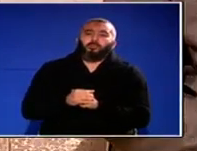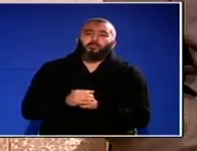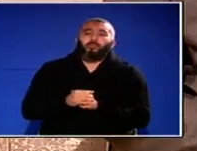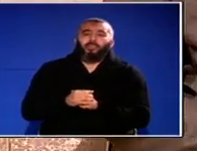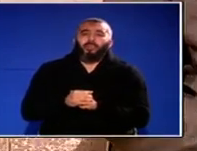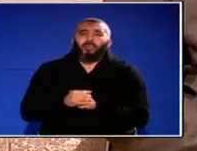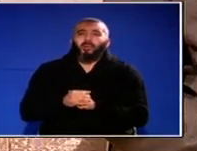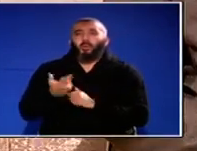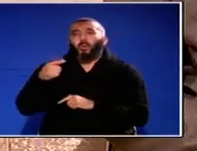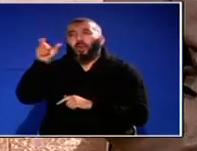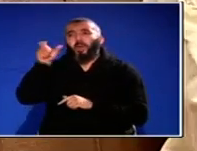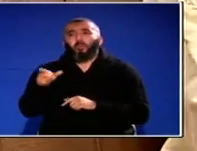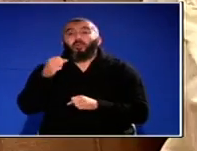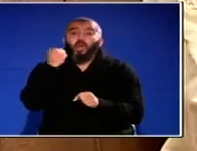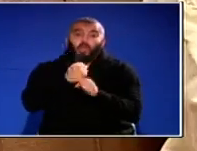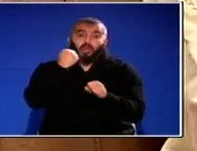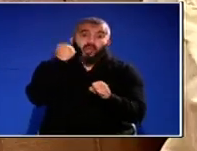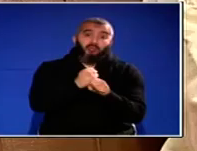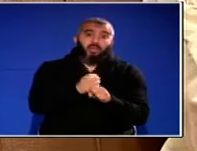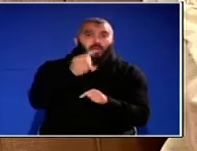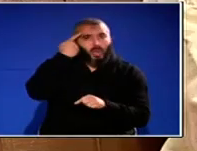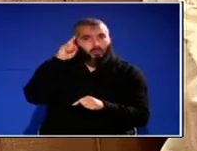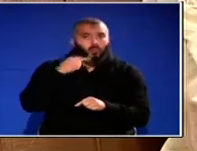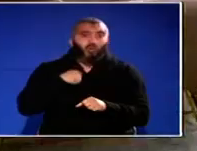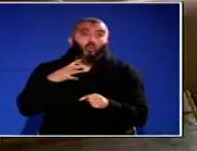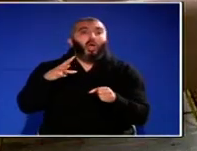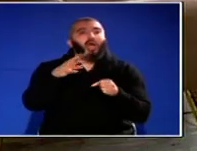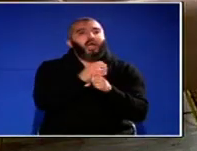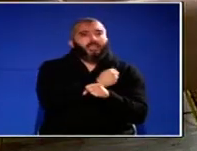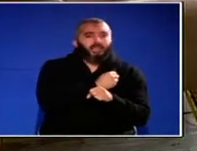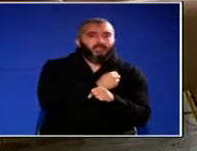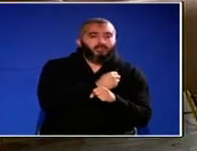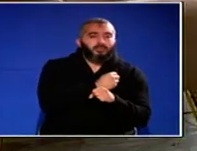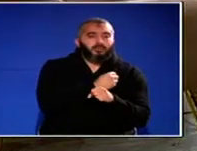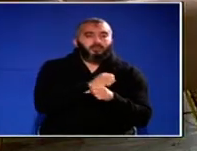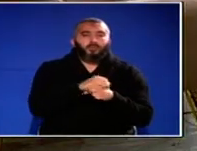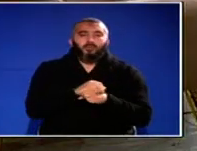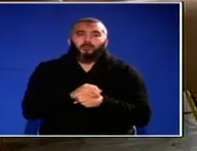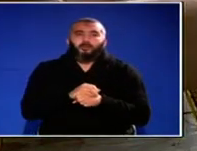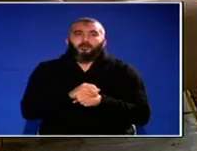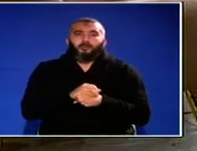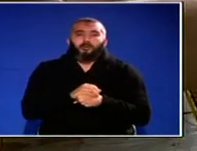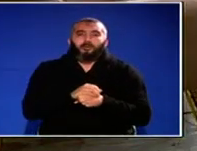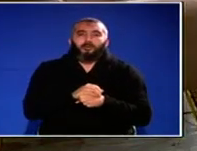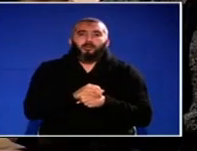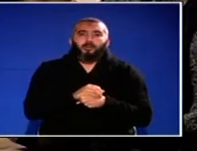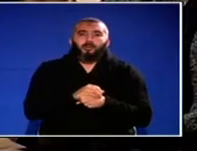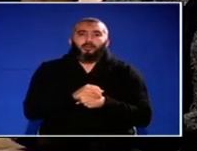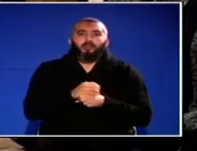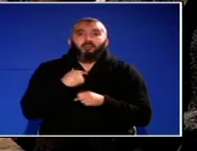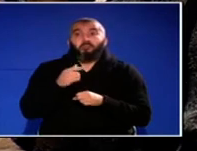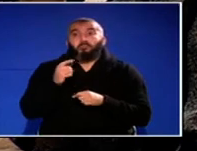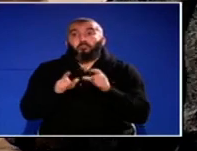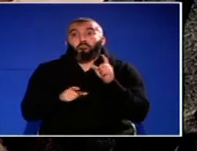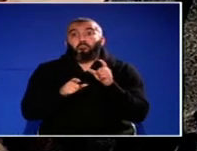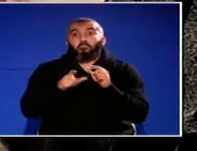إحنا عملنا هو الكسب، أن نكسب هذه الأعمال الصالحة وننبذ هذه الأعمال. إذن فبالنظر إلى أعمارنا، لما